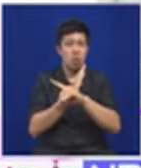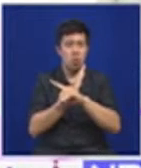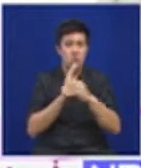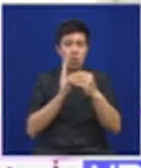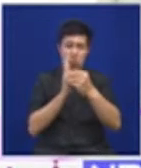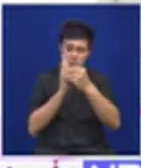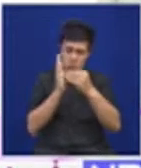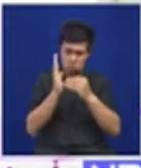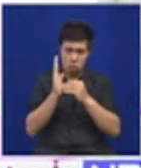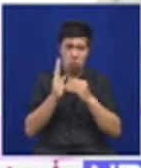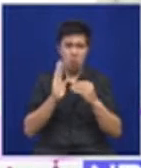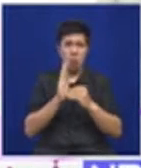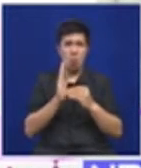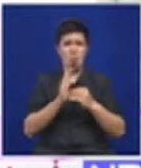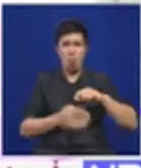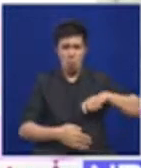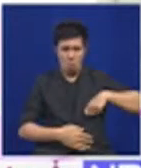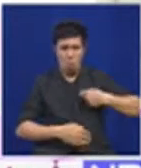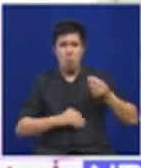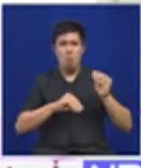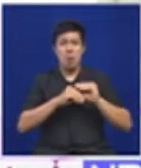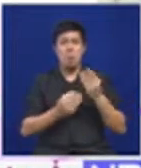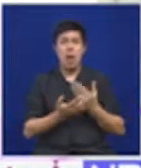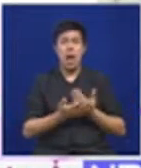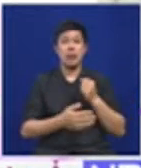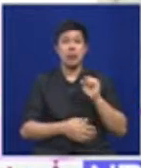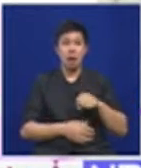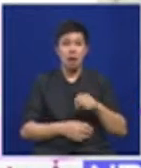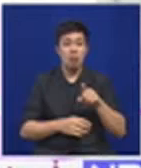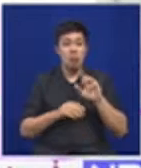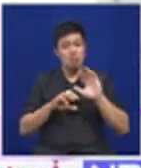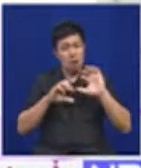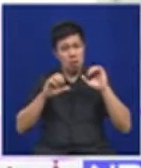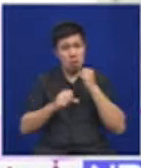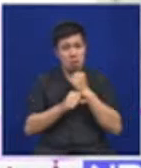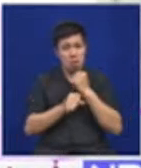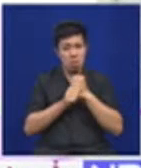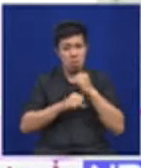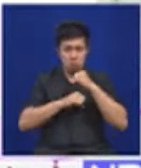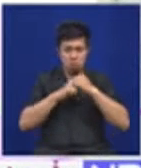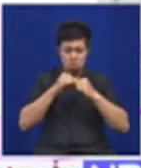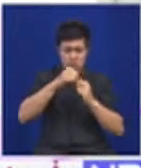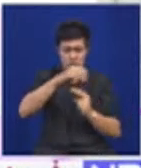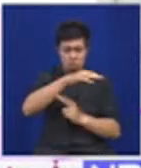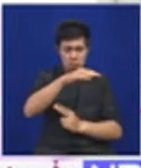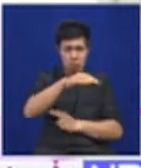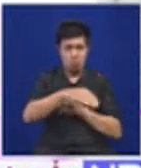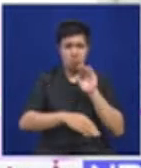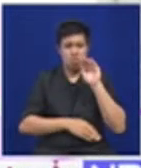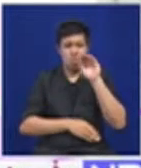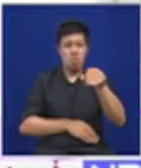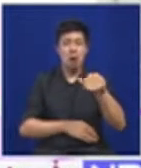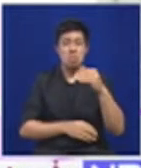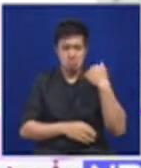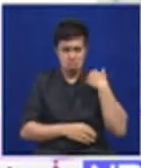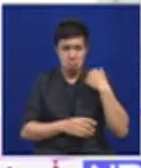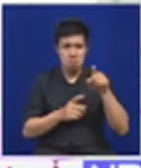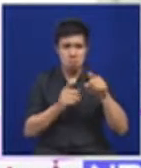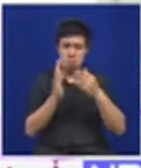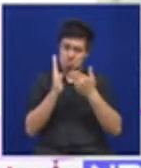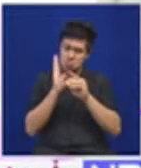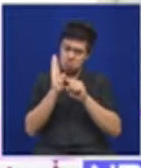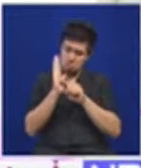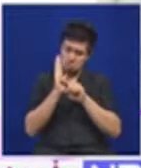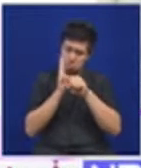ทพซึ่งให้คอสค่าใช้จ่ายเนี่ยสูงมากนะครับแต่ถ้าสะพานแห่งที่ห้าสร้างเสร็จที่บึงการเนี่ยจะเป็นช่องทางที่ออกสู่อีสานเหนือเนี่